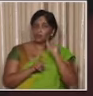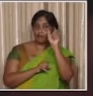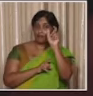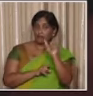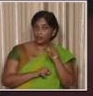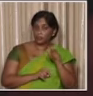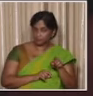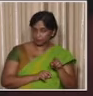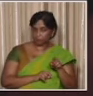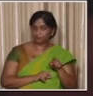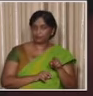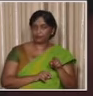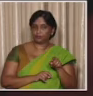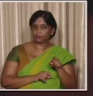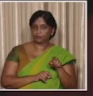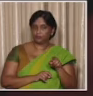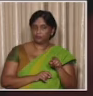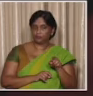විෂයමාලාව